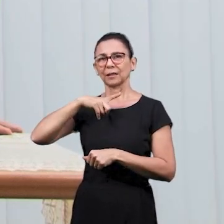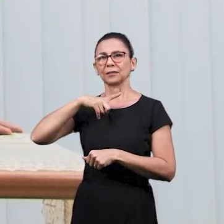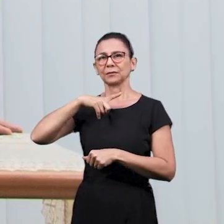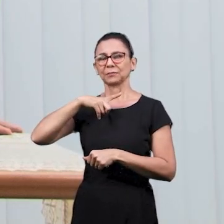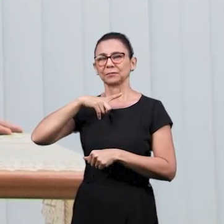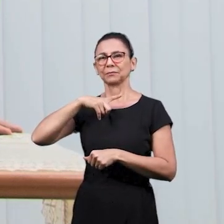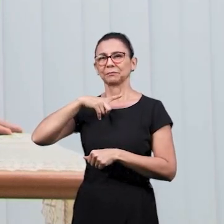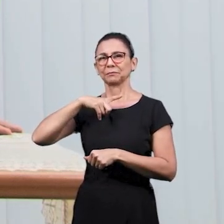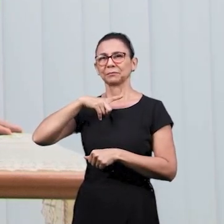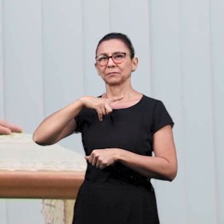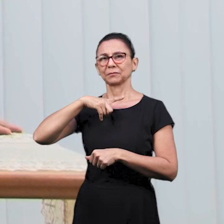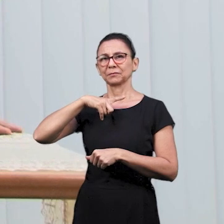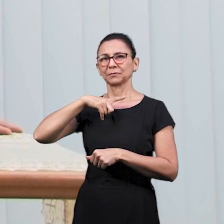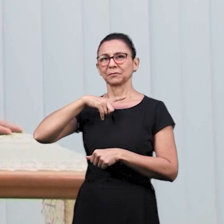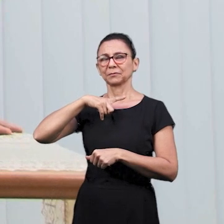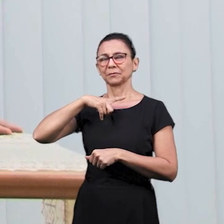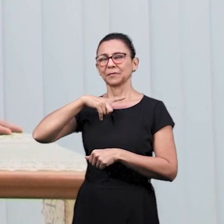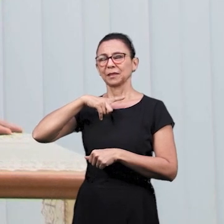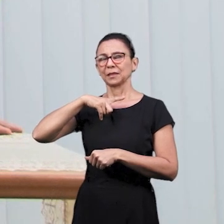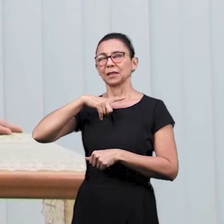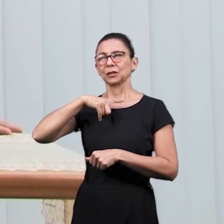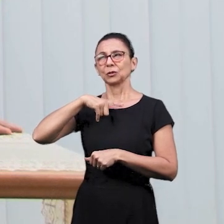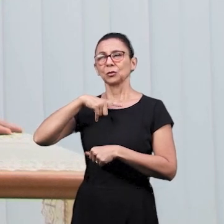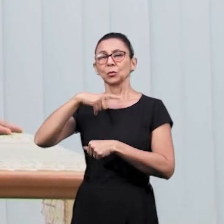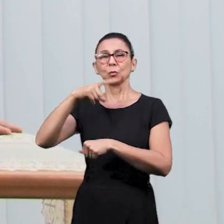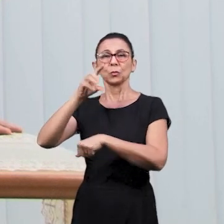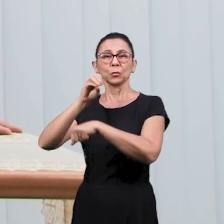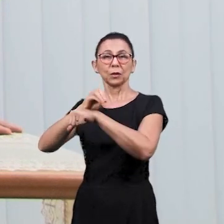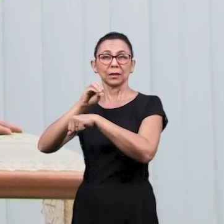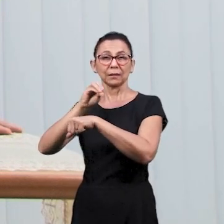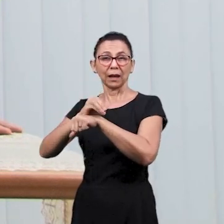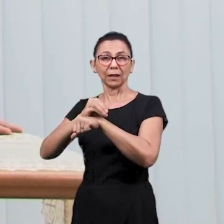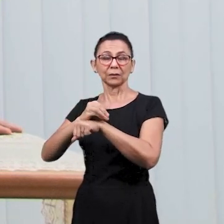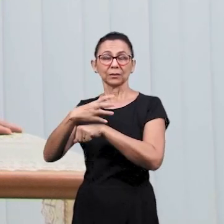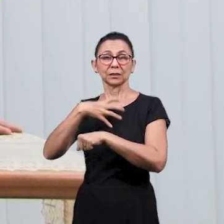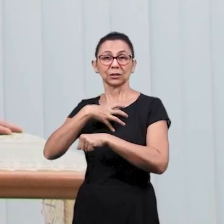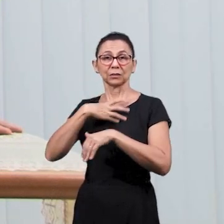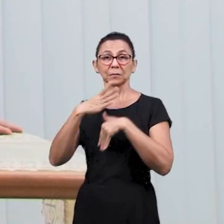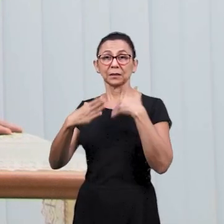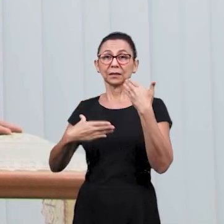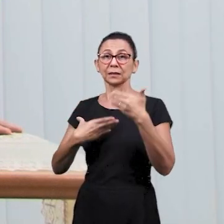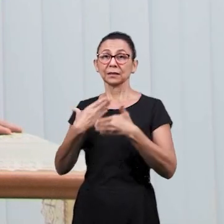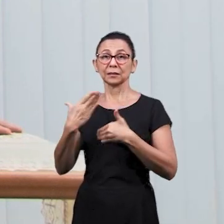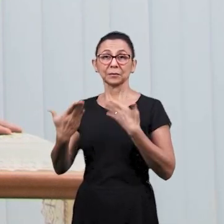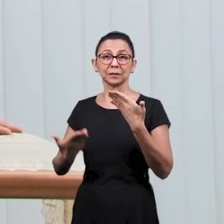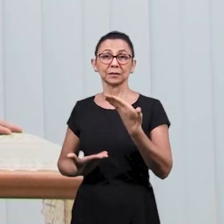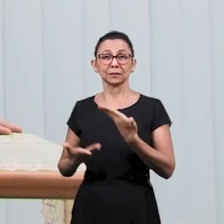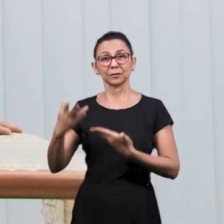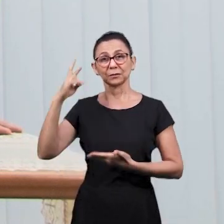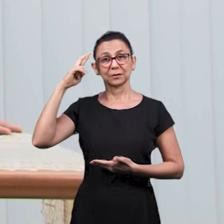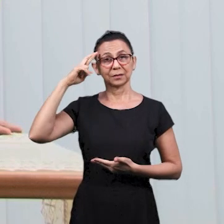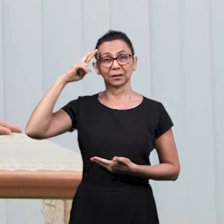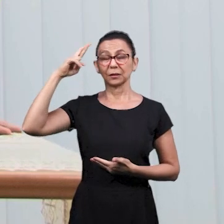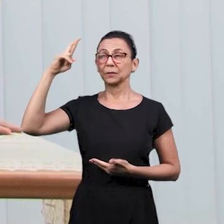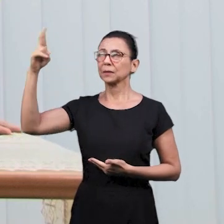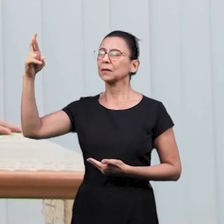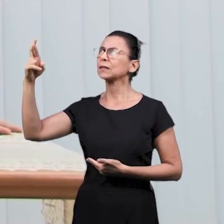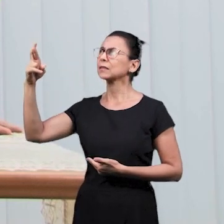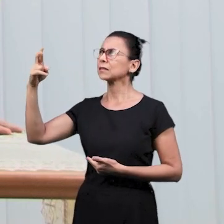расположил нас в своей работе, Ты повелел нам, и под Твоим повелением мы рады пребывать в Твоем